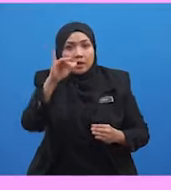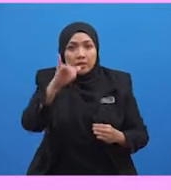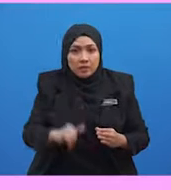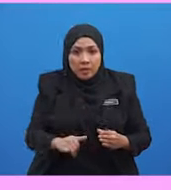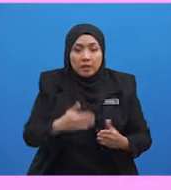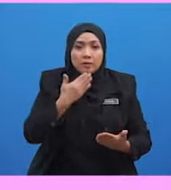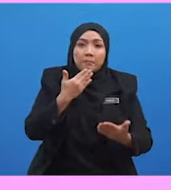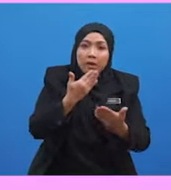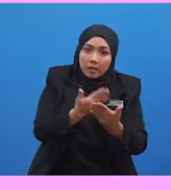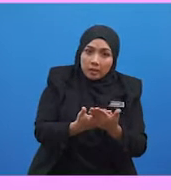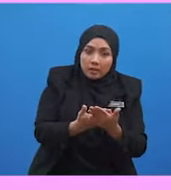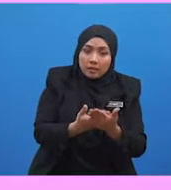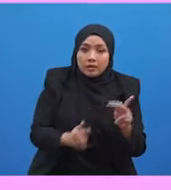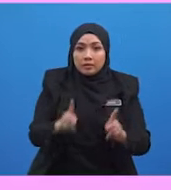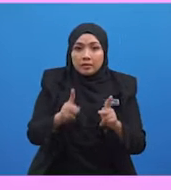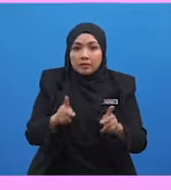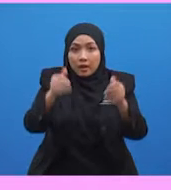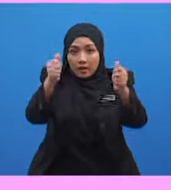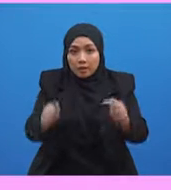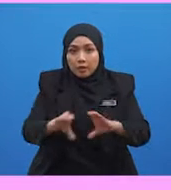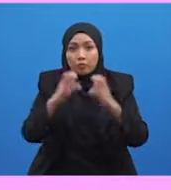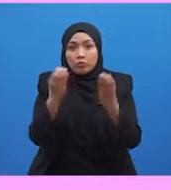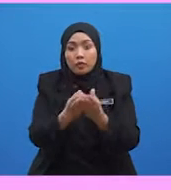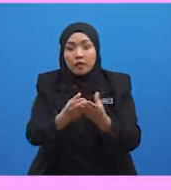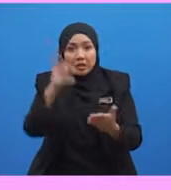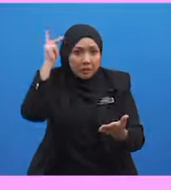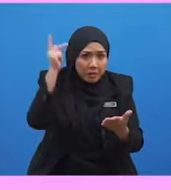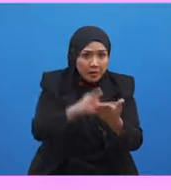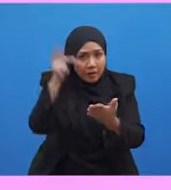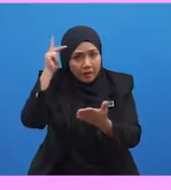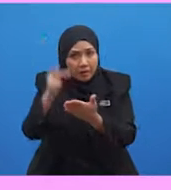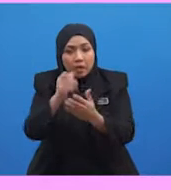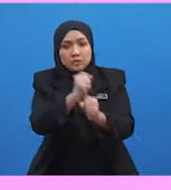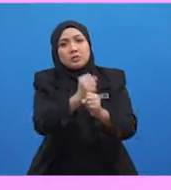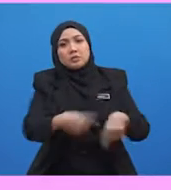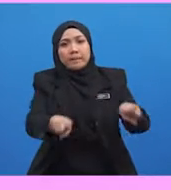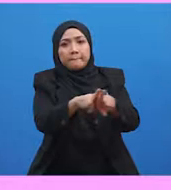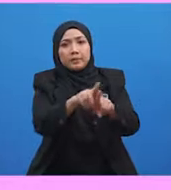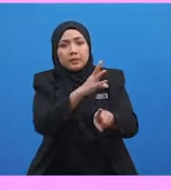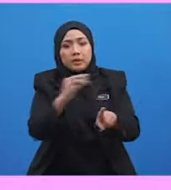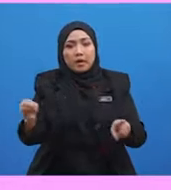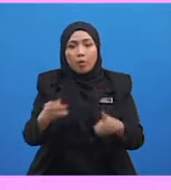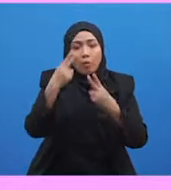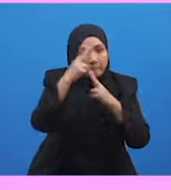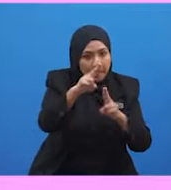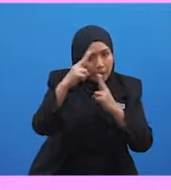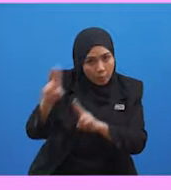mengenali, bekerjasama dan saling menghormati. Teknik